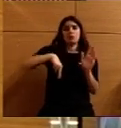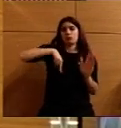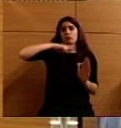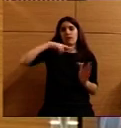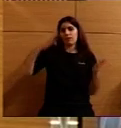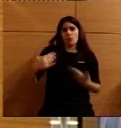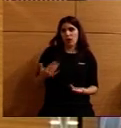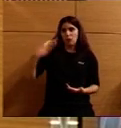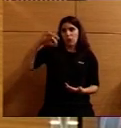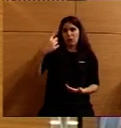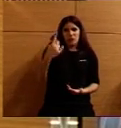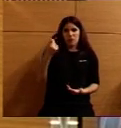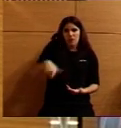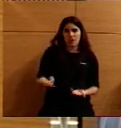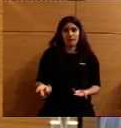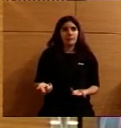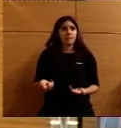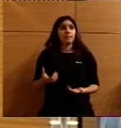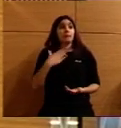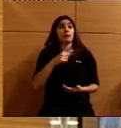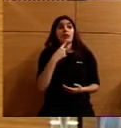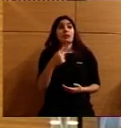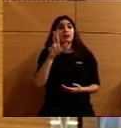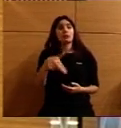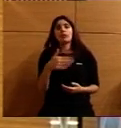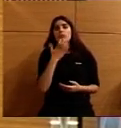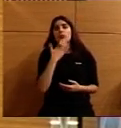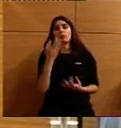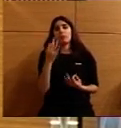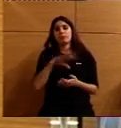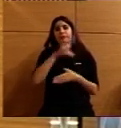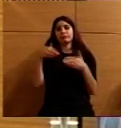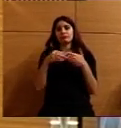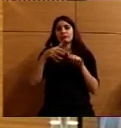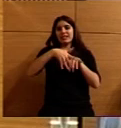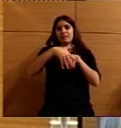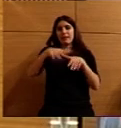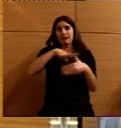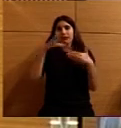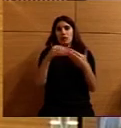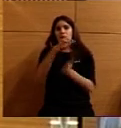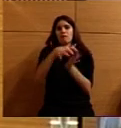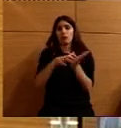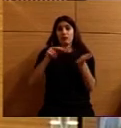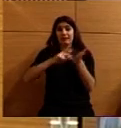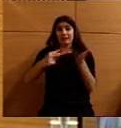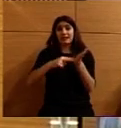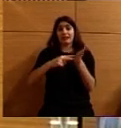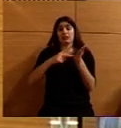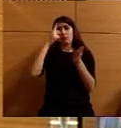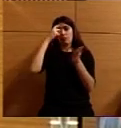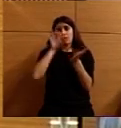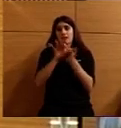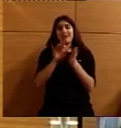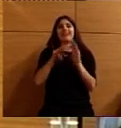a poder justificar aquest tema. Li podria dir que hauria d'incorporar-se a l'expedient un informe tècnic o memòria de servici de gestió dels